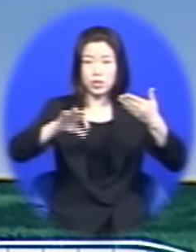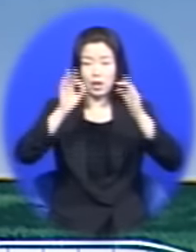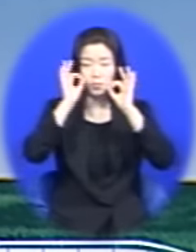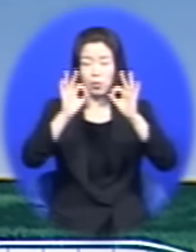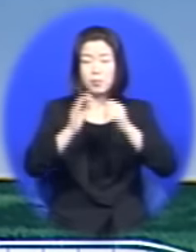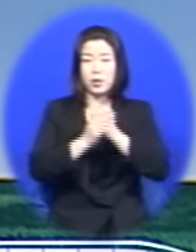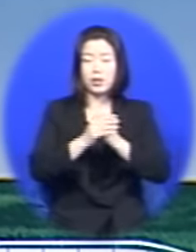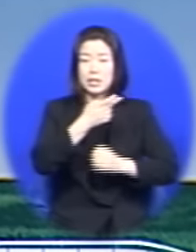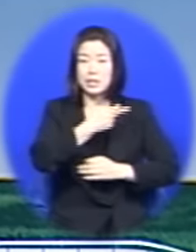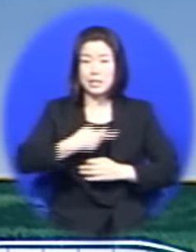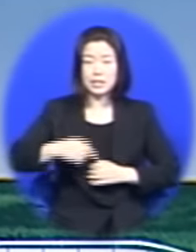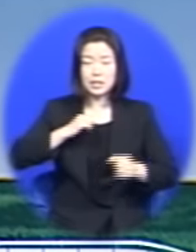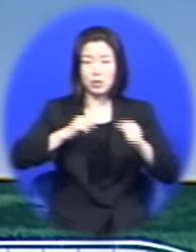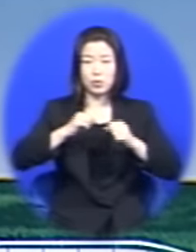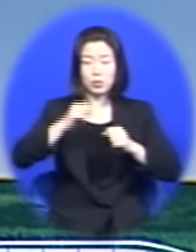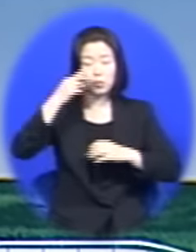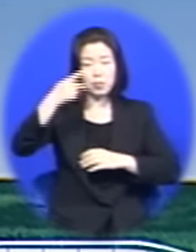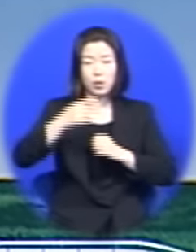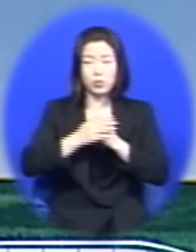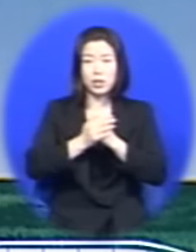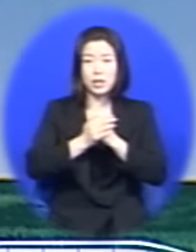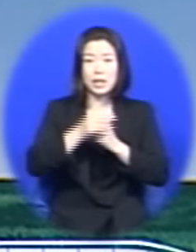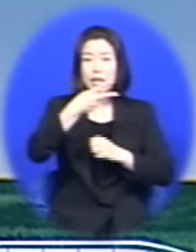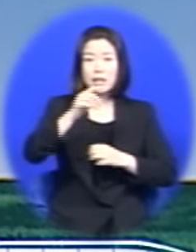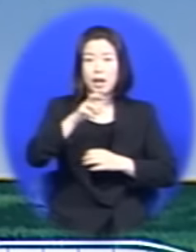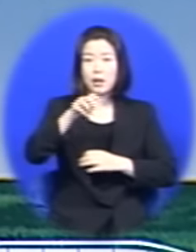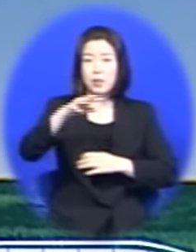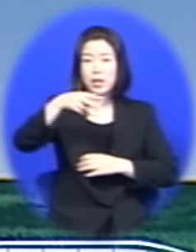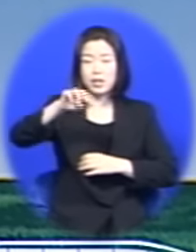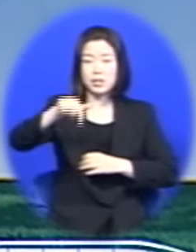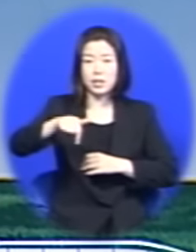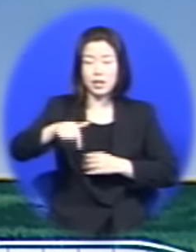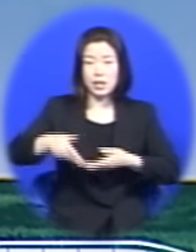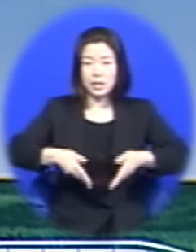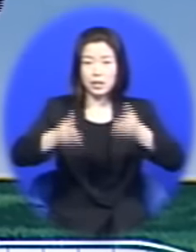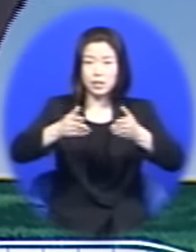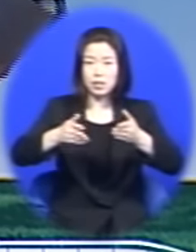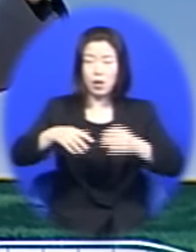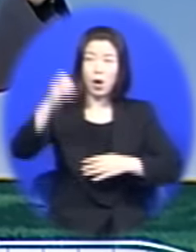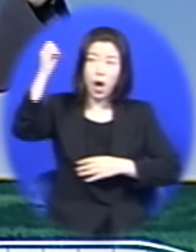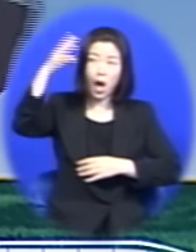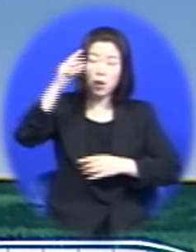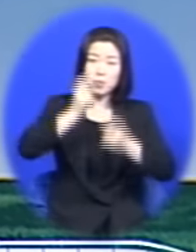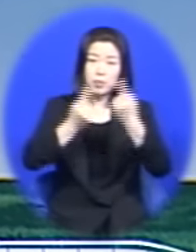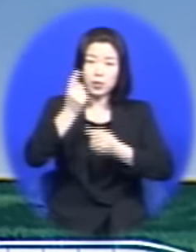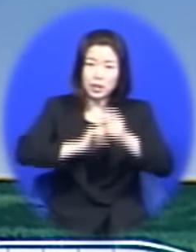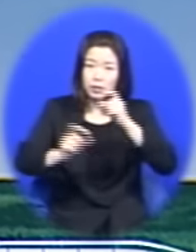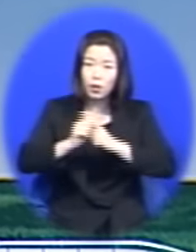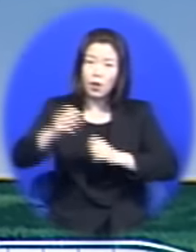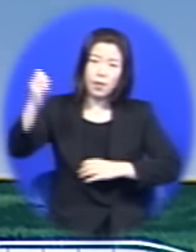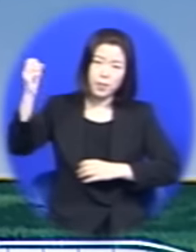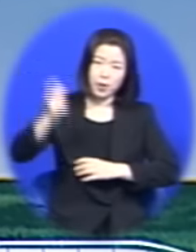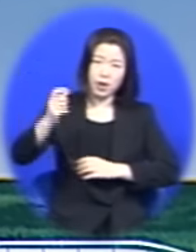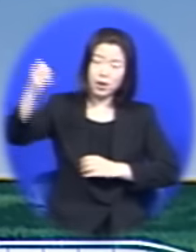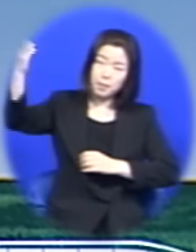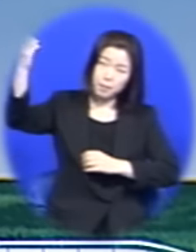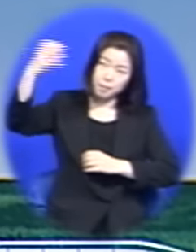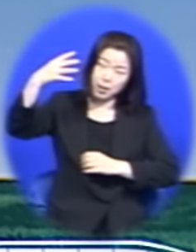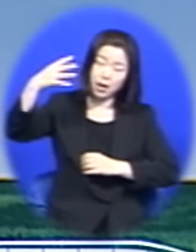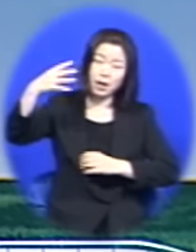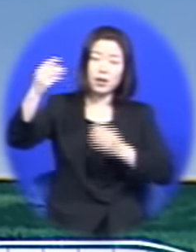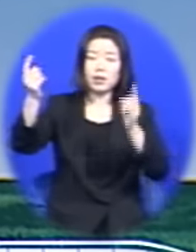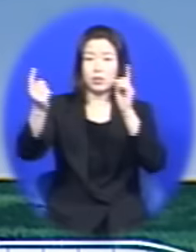바울이 예수님을 다메섹에 예수 믿는 사람 핍박하려고 가다가 햇빛보다 더 강한 빛으로 주님을 만납니다.